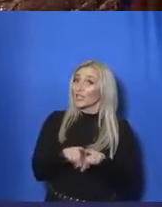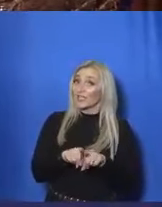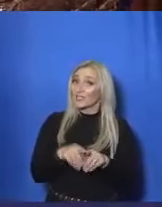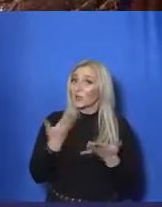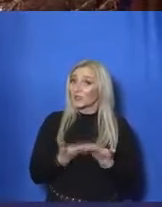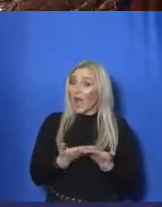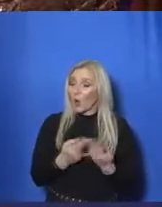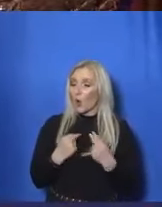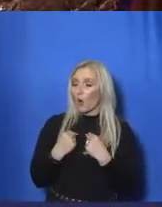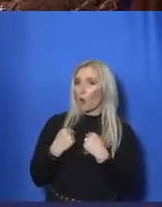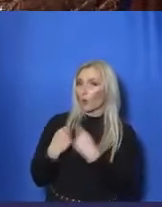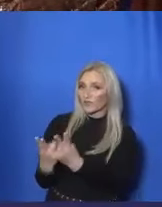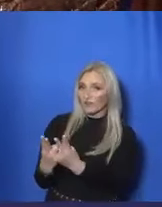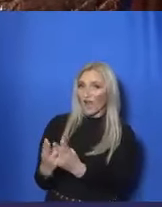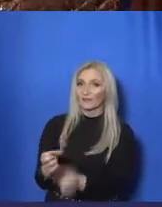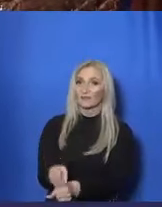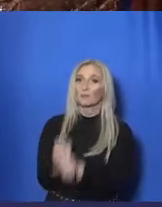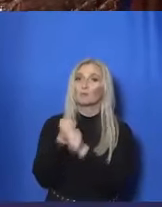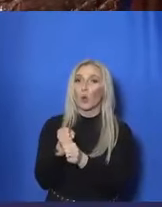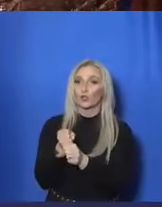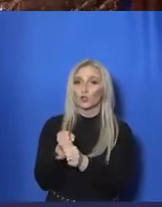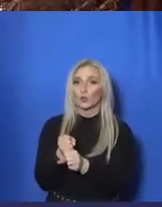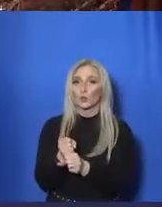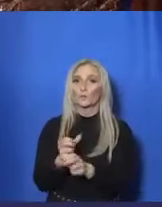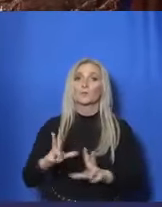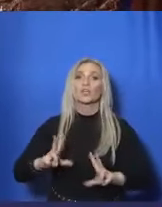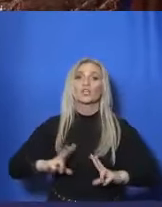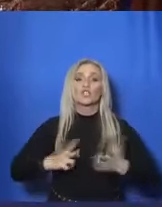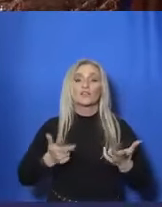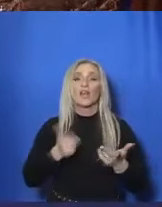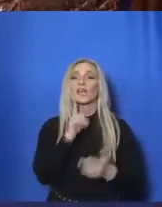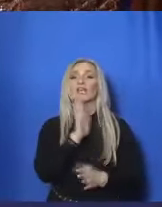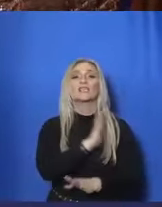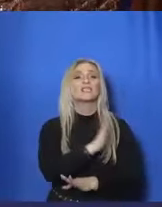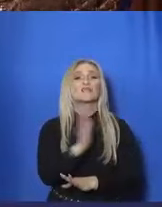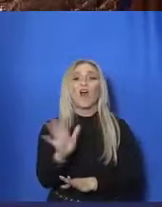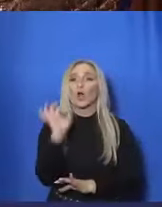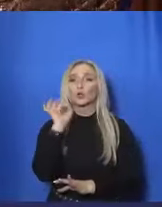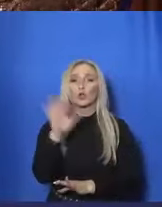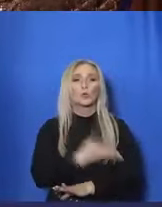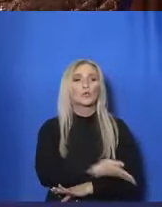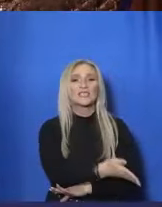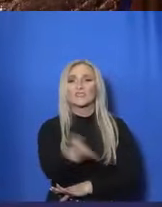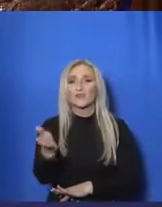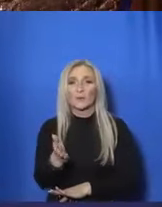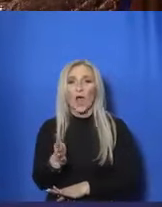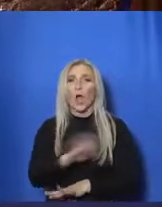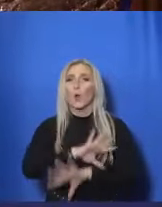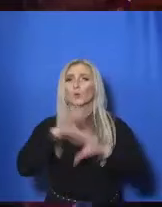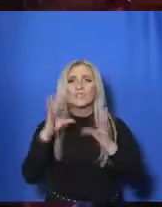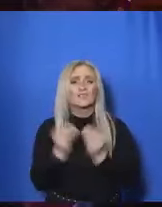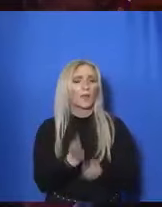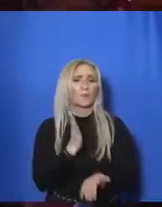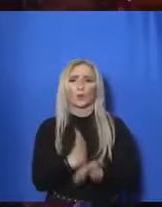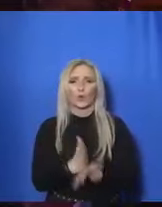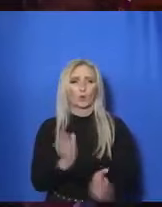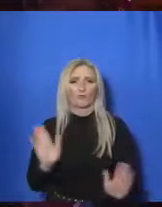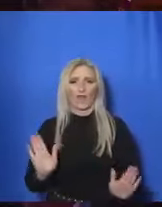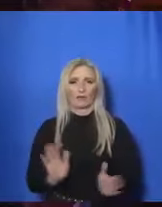isto tako uzvraćati podrškama. Živjeli i svako vam dobro svima u svemu i svakako.